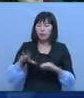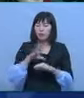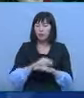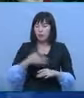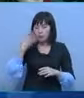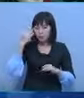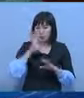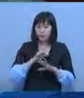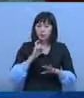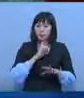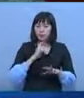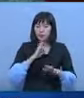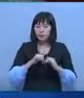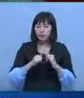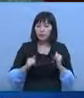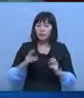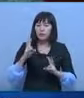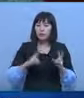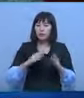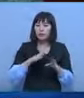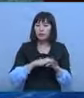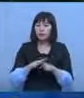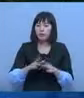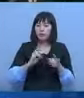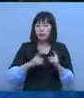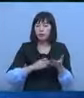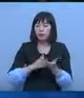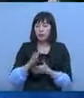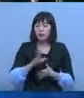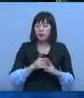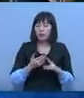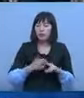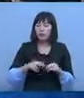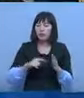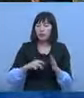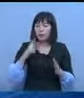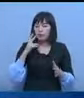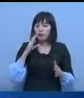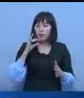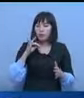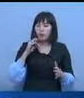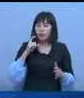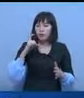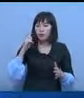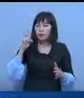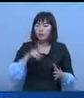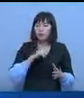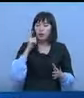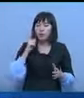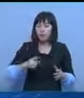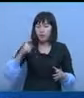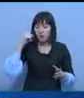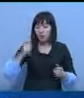ұмытылмас экономикамызды дамытып, инновациялық процестерге көшуге бағытталған. Осы мақсатты көздеген UHAC байқауы талапты жастардың талантына